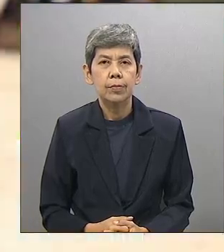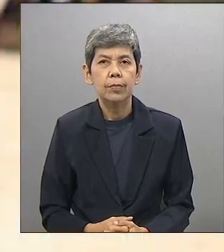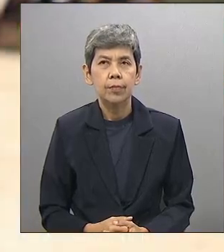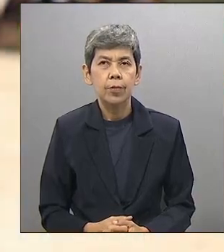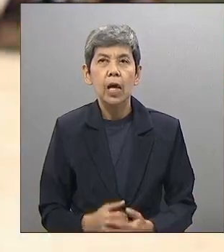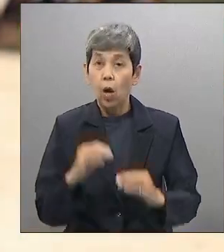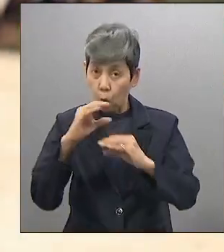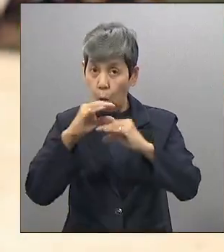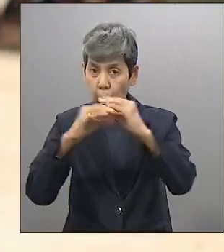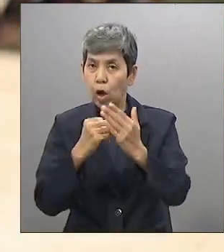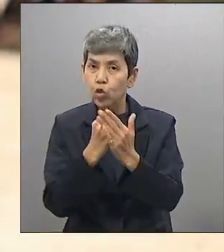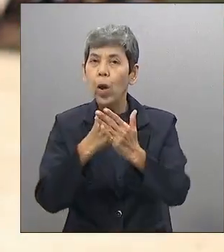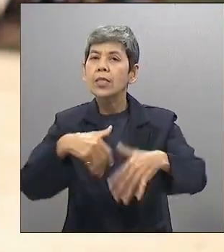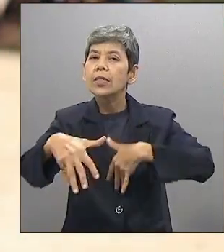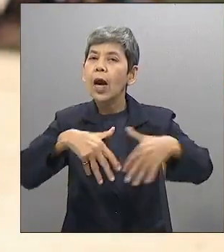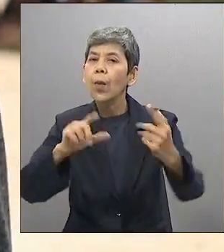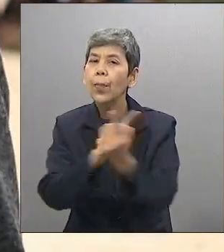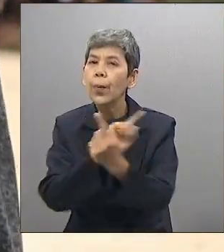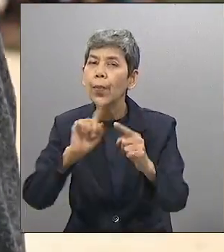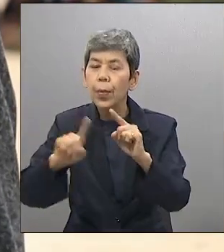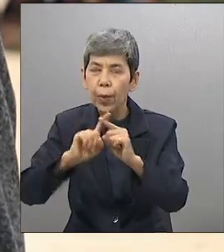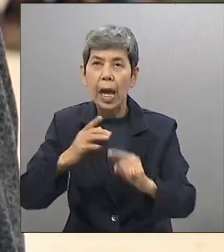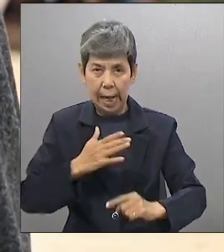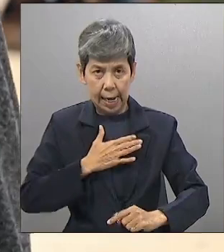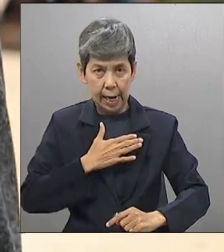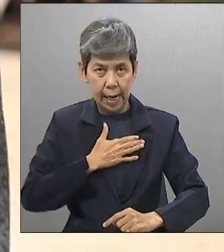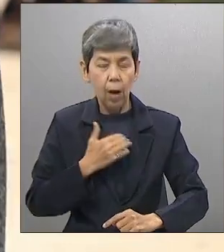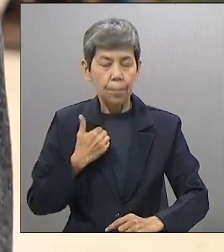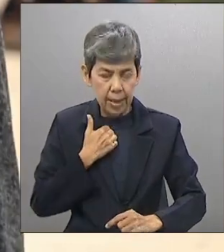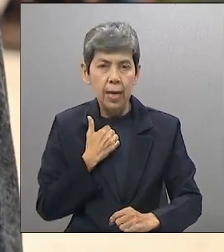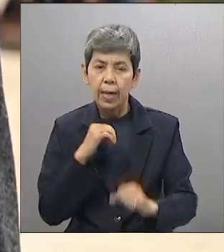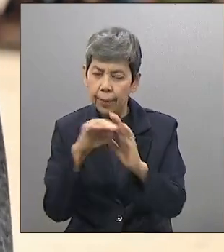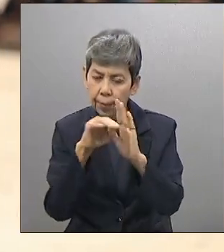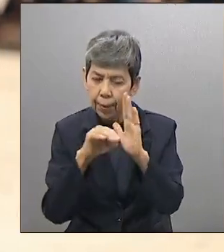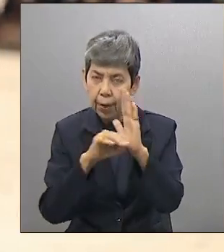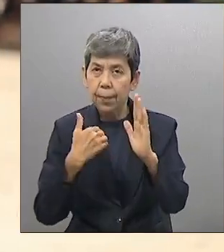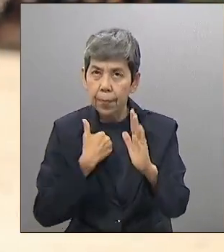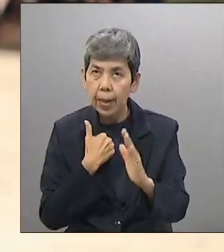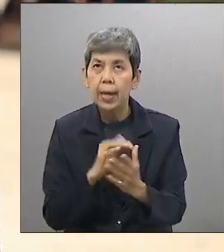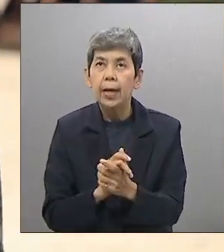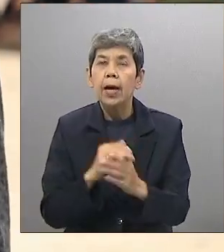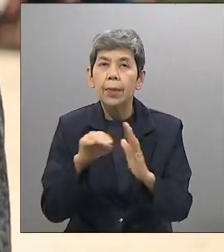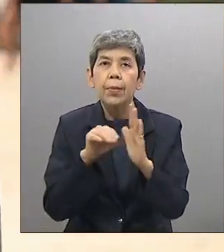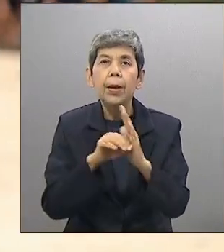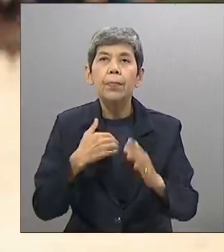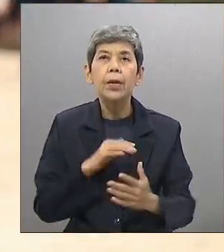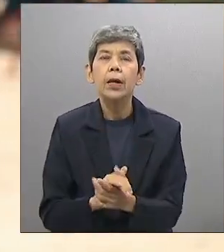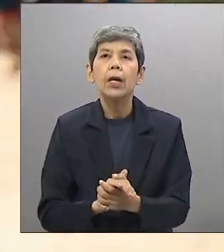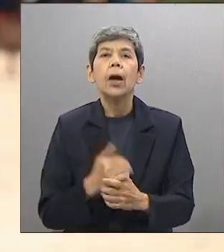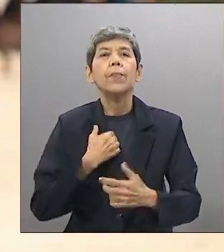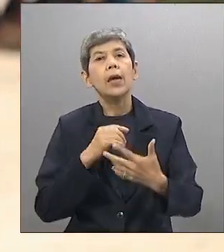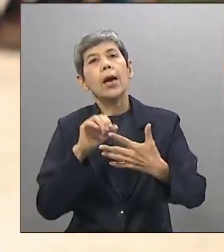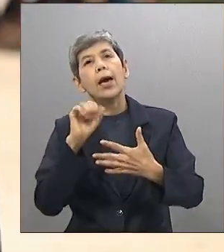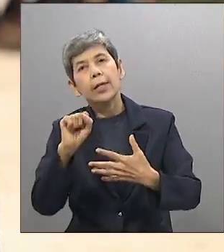ทํโกเพื่สังคมหลาก ค่ะแต่วาหล เรามีโฟกัสทางด้ 4 E นะคะEducation,